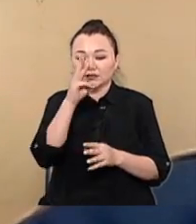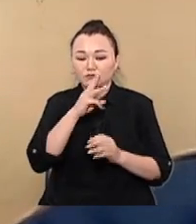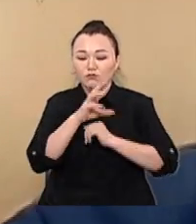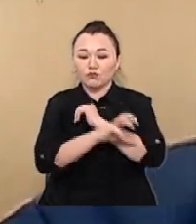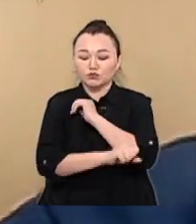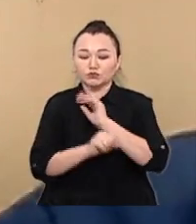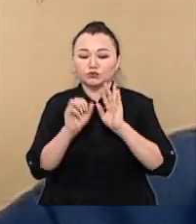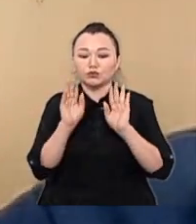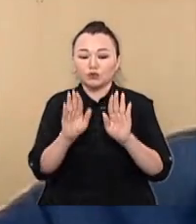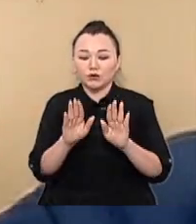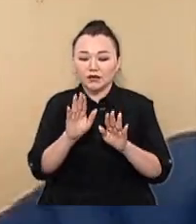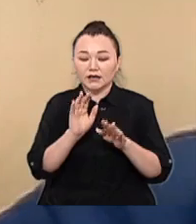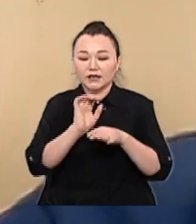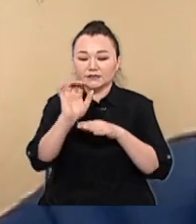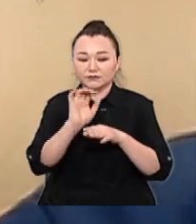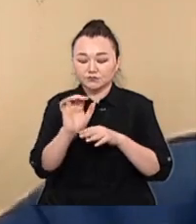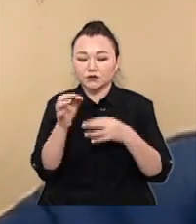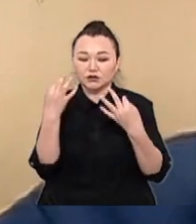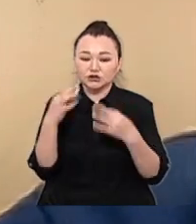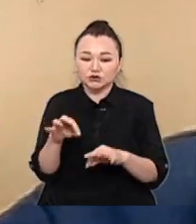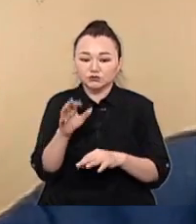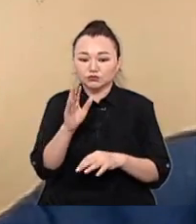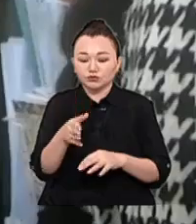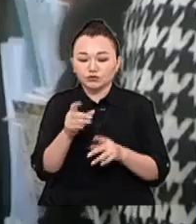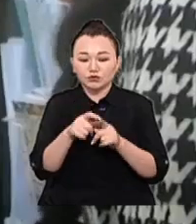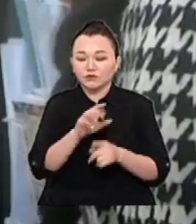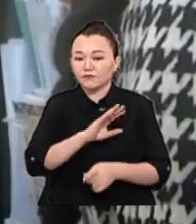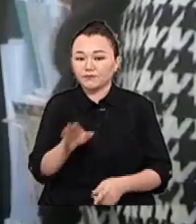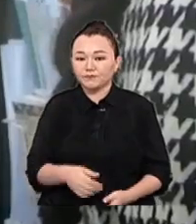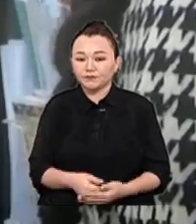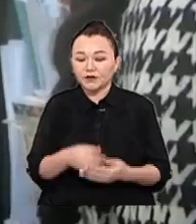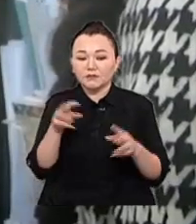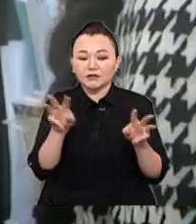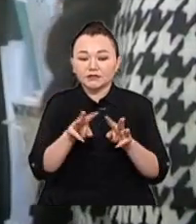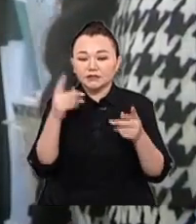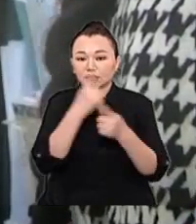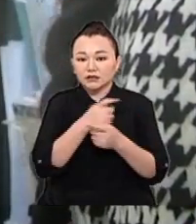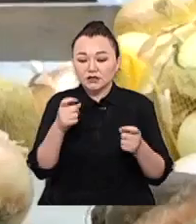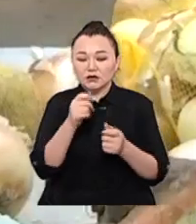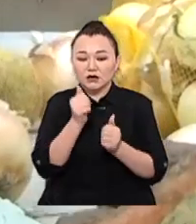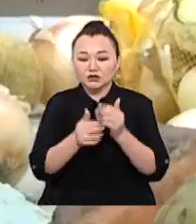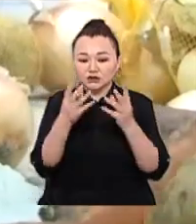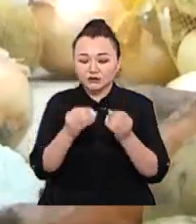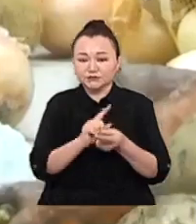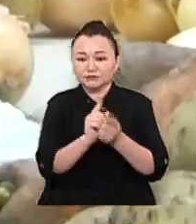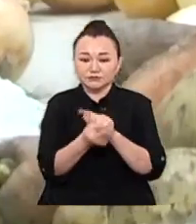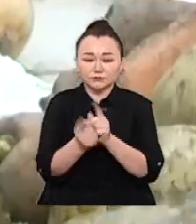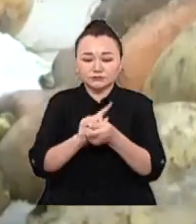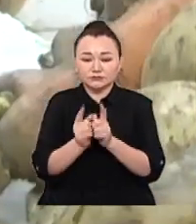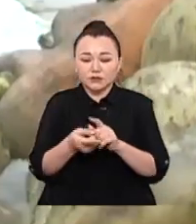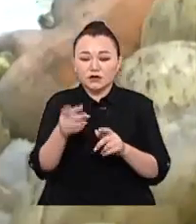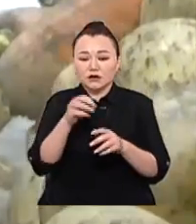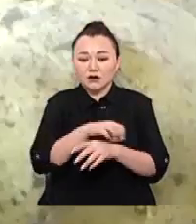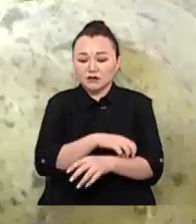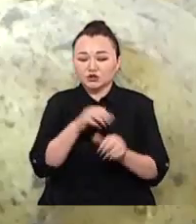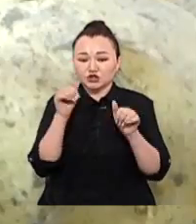ғана экспортты шығаруға рұқсат беріледі деген сөз емес. Министрліктің мәліметінше жағдай күн сайын өзгеріп жатқандықтан ведомствоаралық